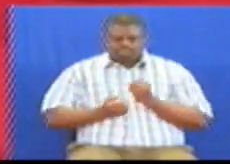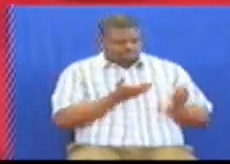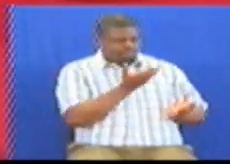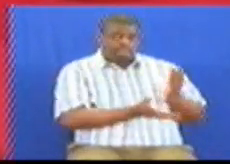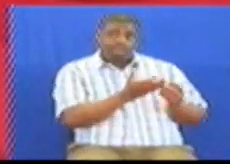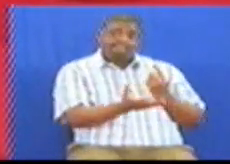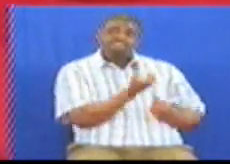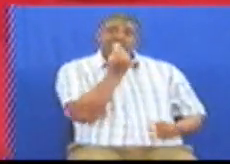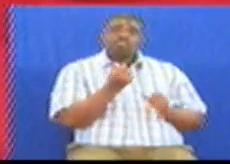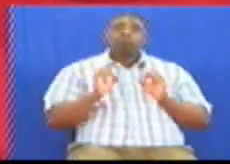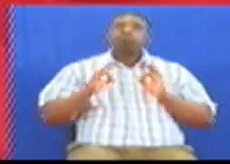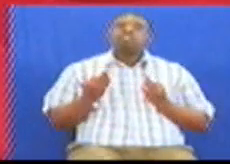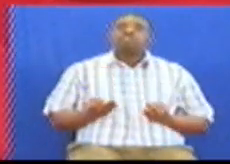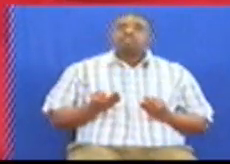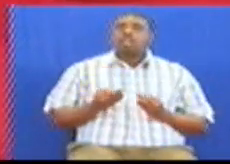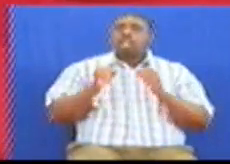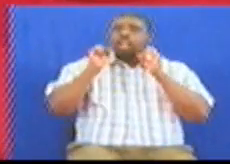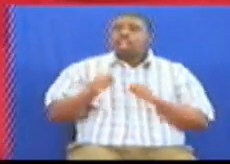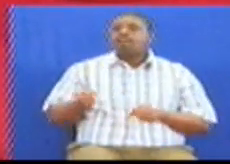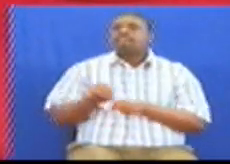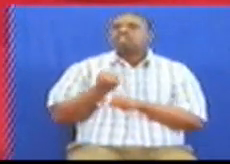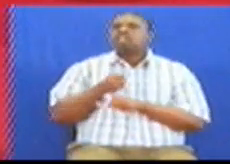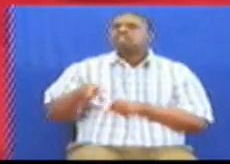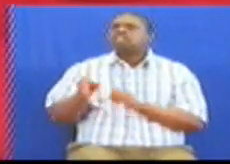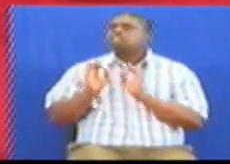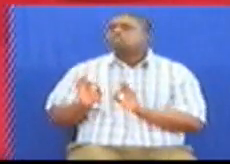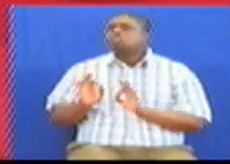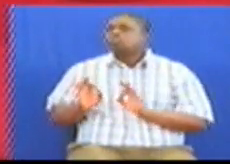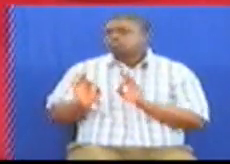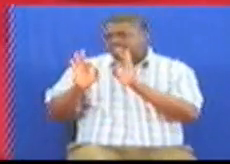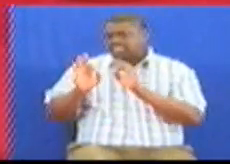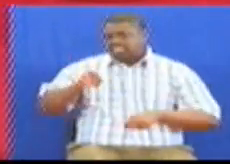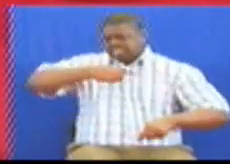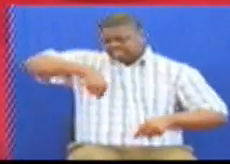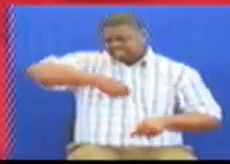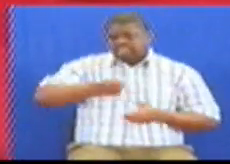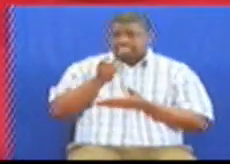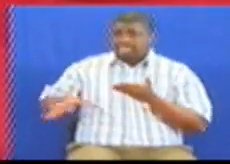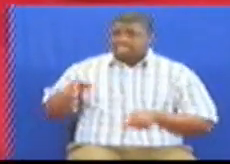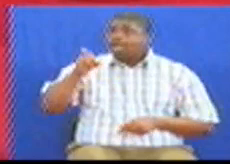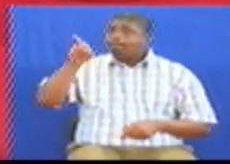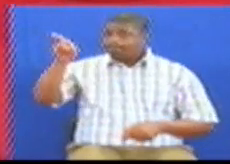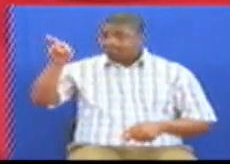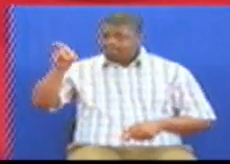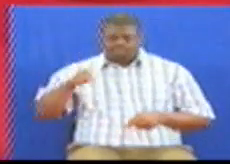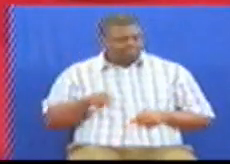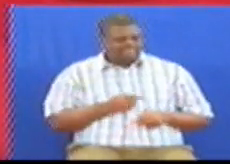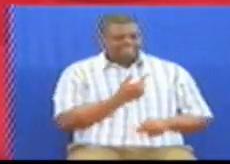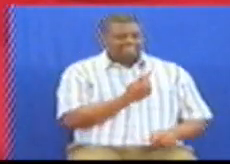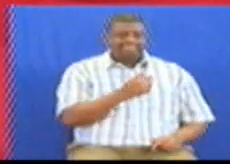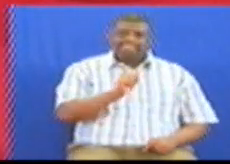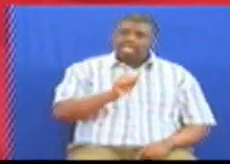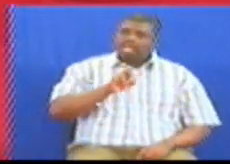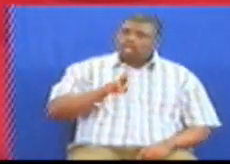Mheshimiwa Naibu Spika, lazima tufanye hivyo, itakuwa vizuri sana. Lakini Mheshimiwa Naibu Spika, sisi pale Dar es Salaam Tarua wanatoa huduma